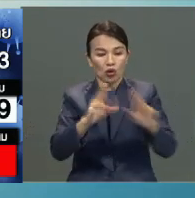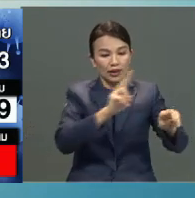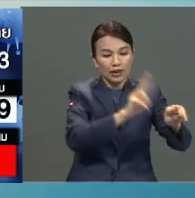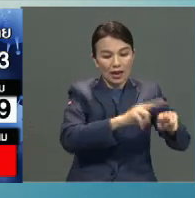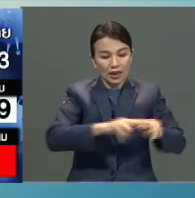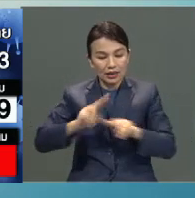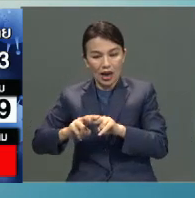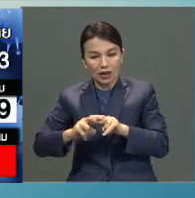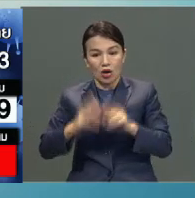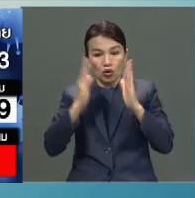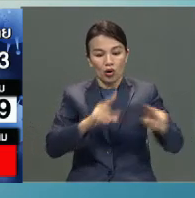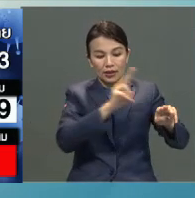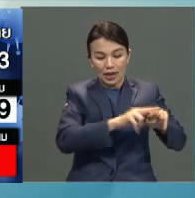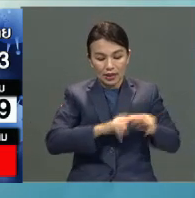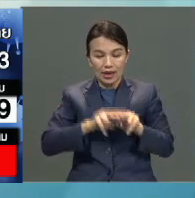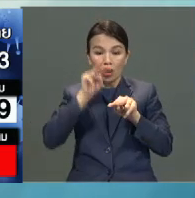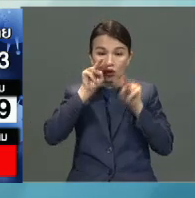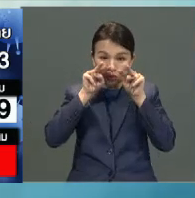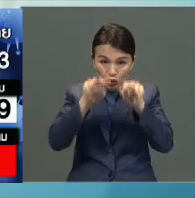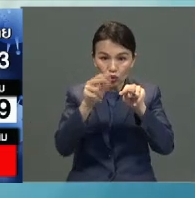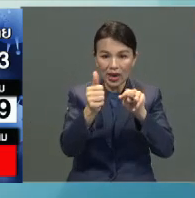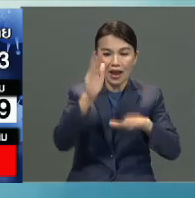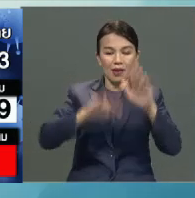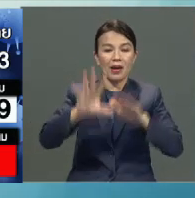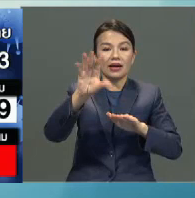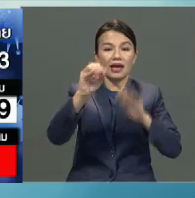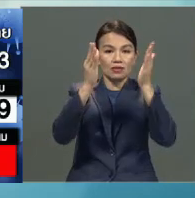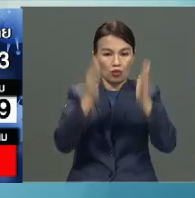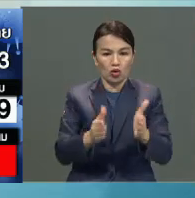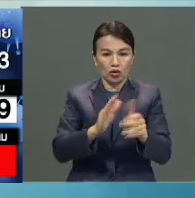คนตรงกับวันที่เราจะพูดคุยกันวันก่อนแล้วก็ผู้ชมนะครับในเมื่อมีกองถ่ายวันที่เขาจัดทำรายการเป็นรายการทางทีวีต้องมีผู้ชมด้วยแต่ไม่เกิน50อันนี้ได้ครับ 2